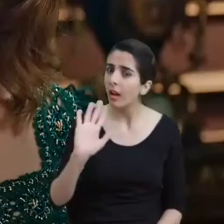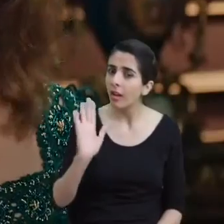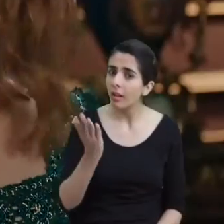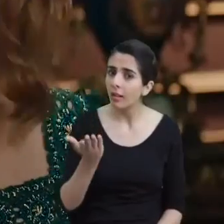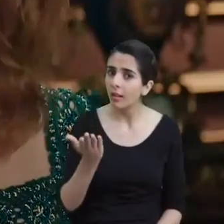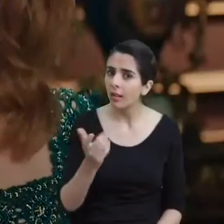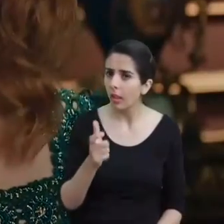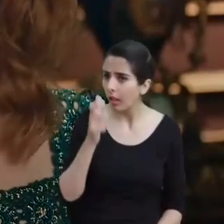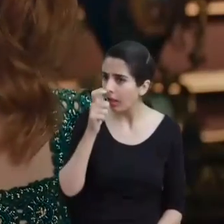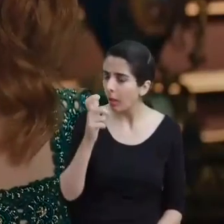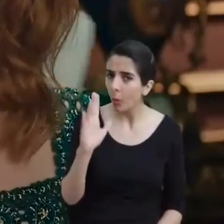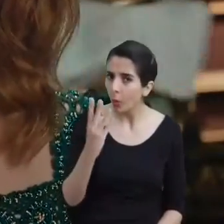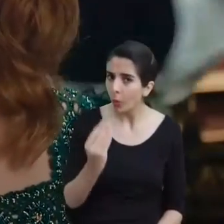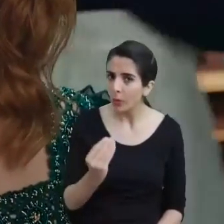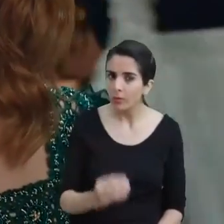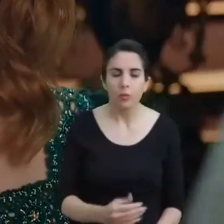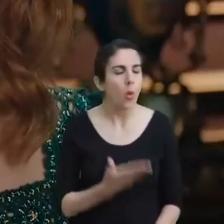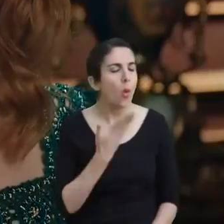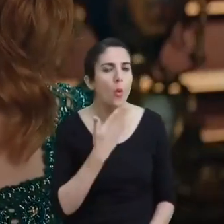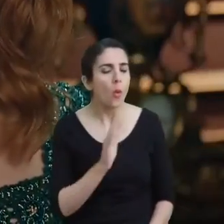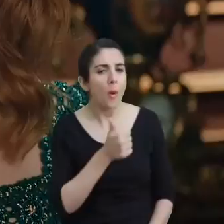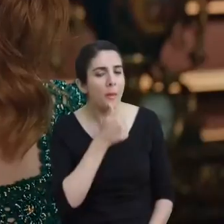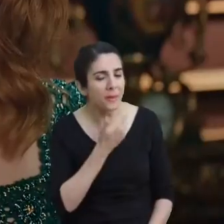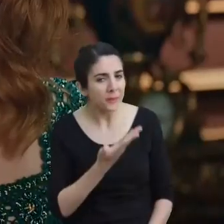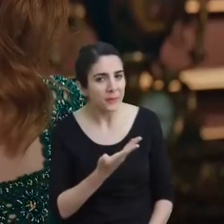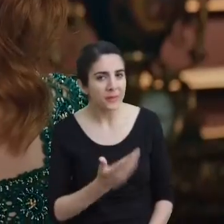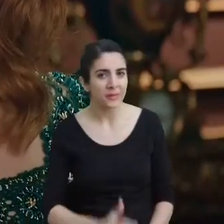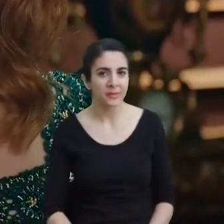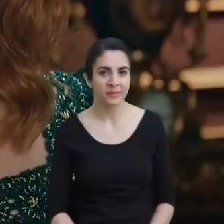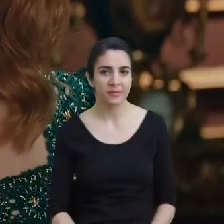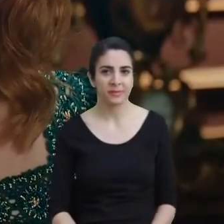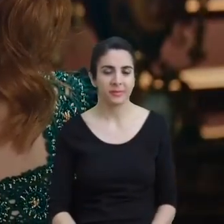Lara, dalgınsın. Yok babacığım.